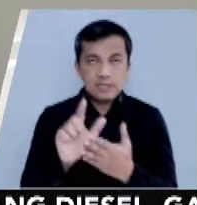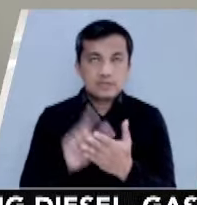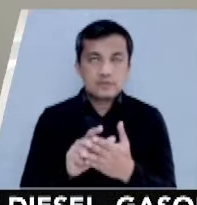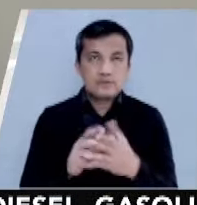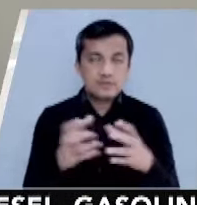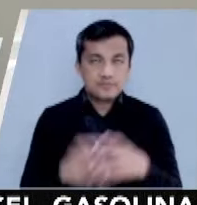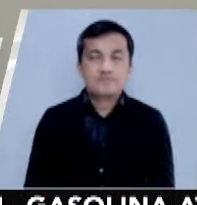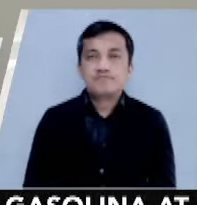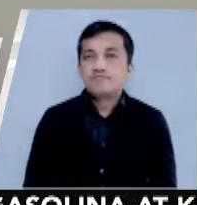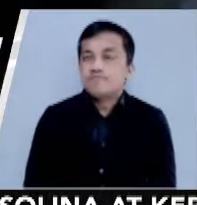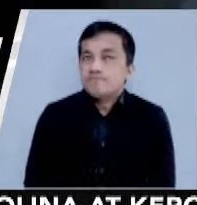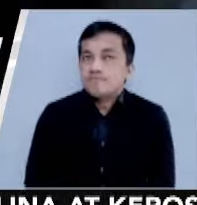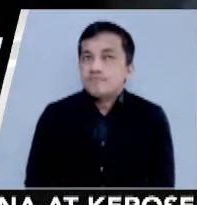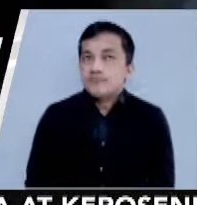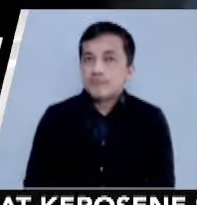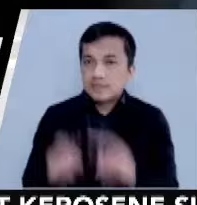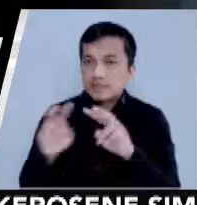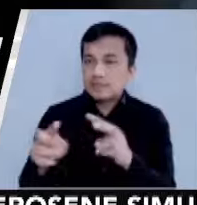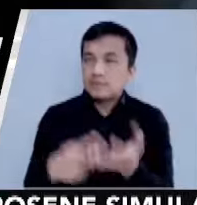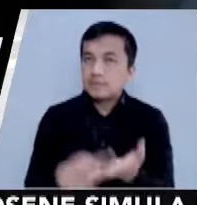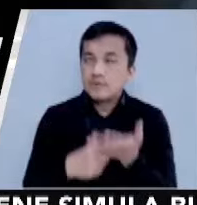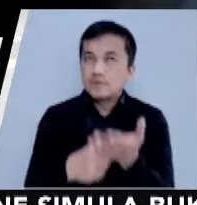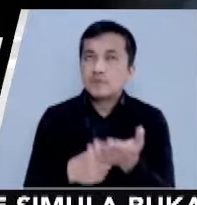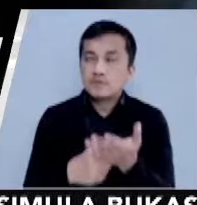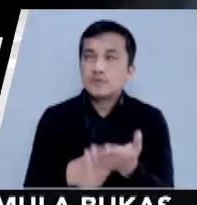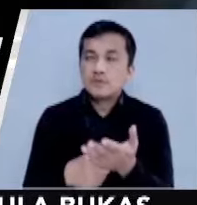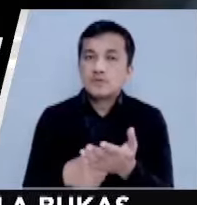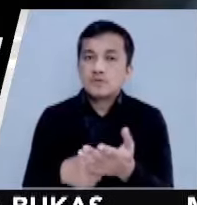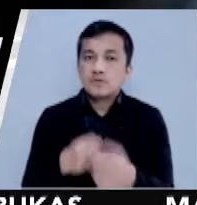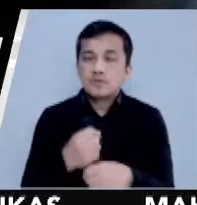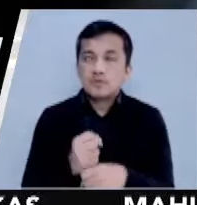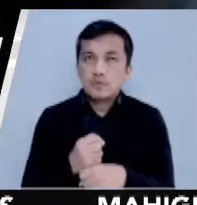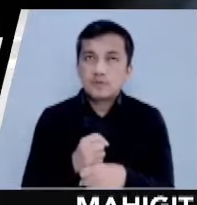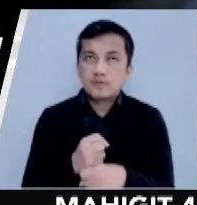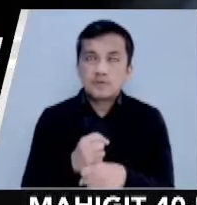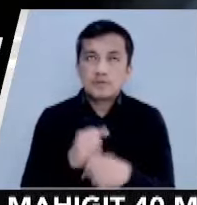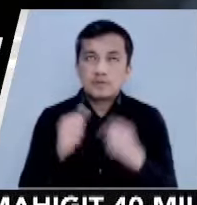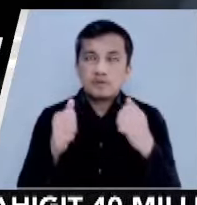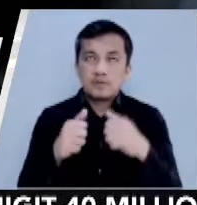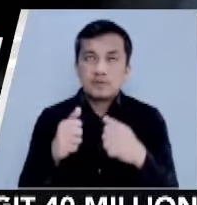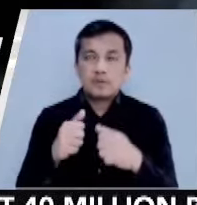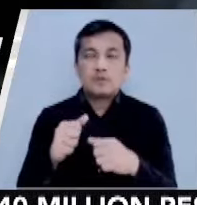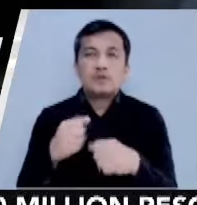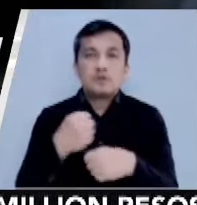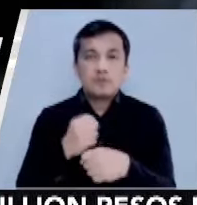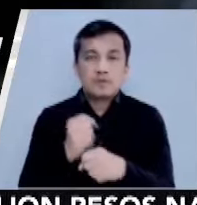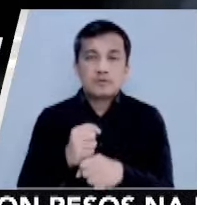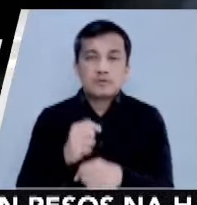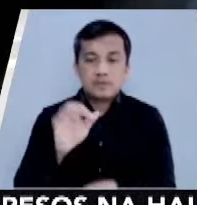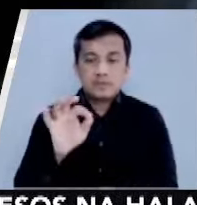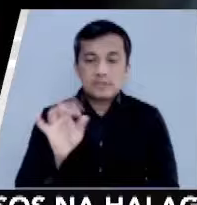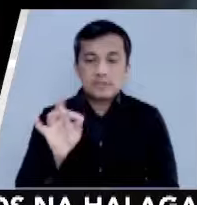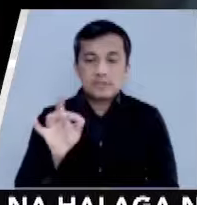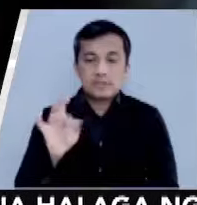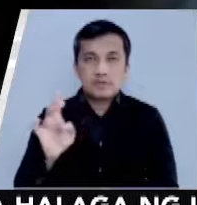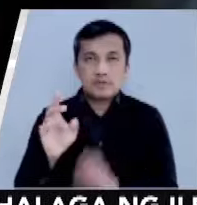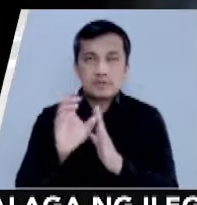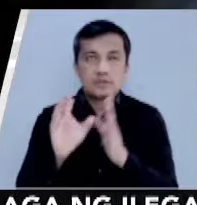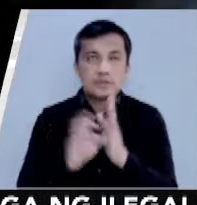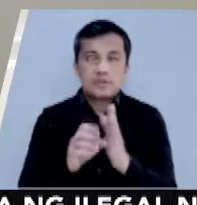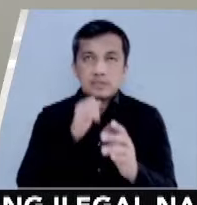yung deliberation ng mga gumawa o ng framers ng ating 1987 Constitution, hindi naman nila intention na gawin